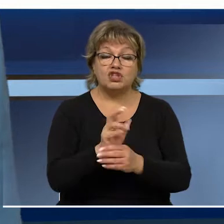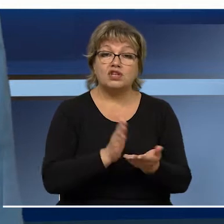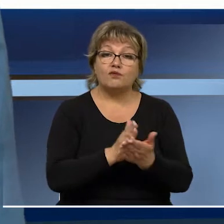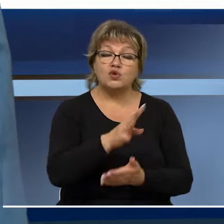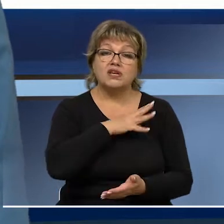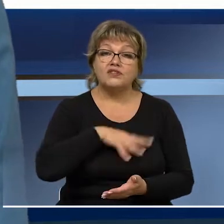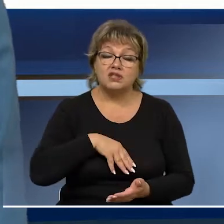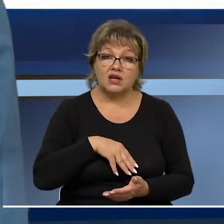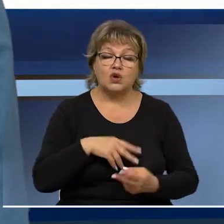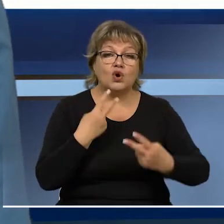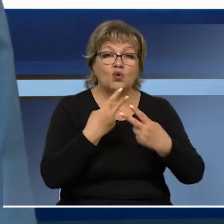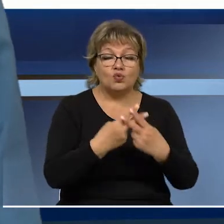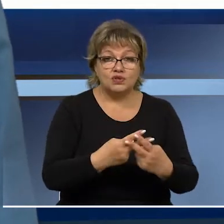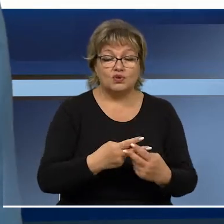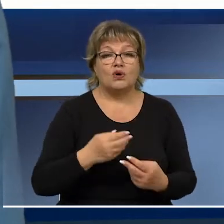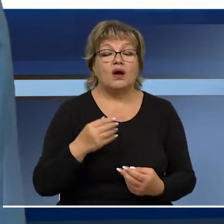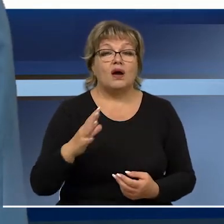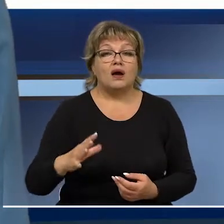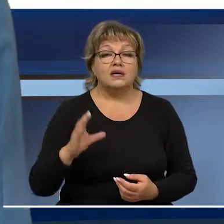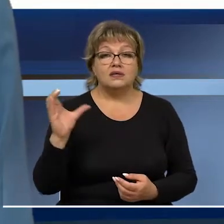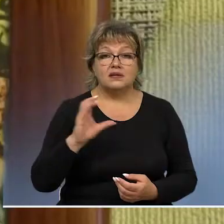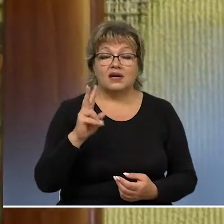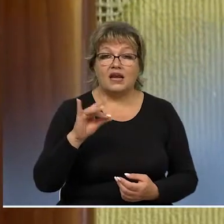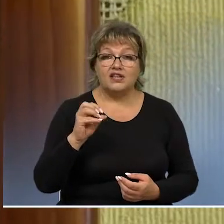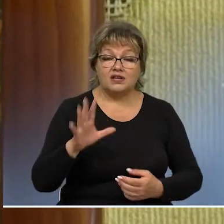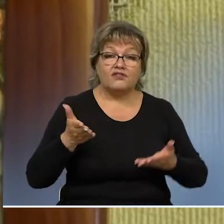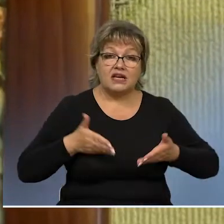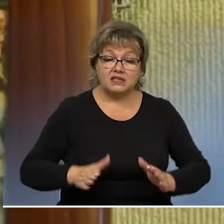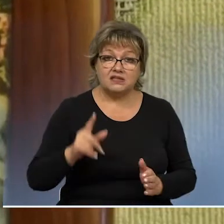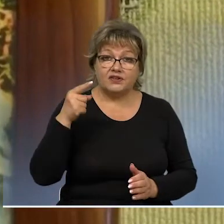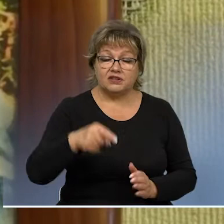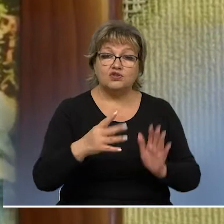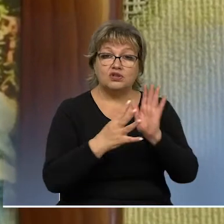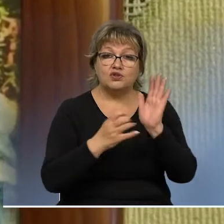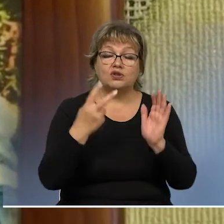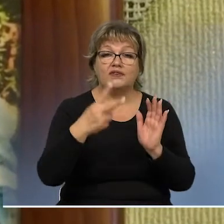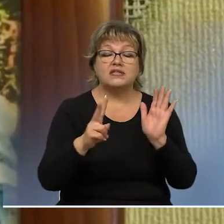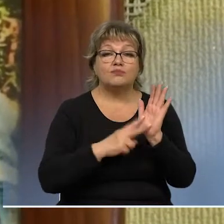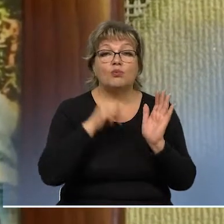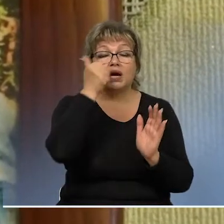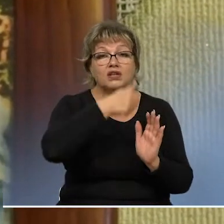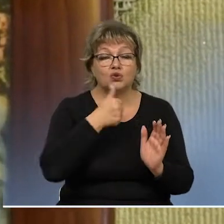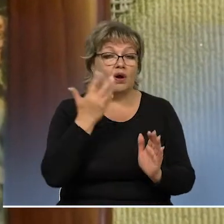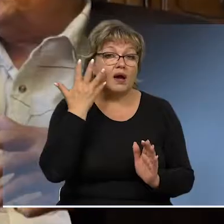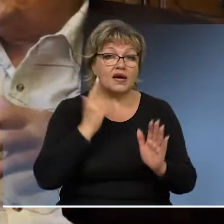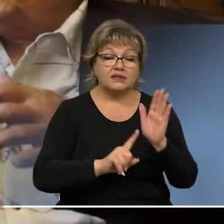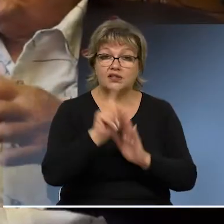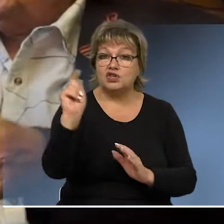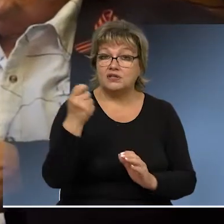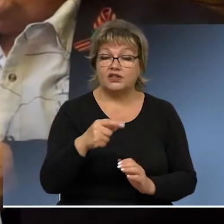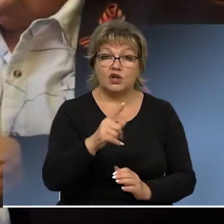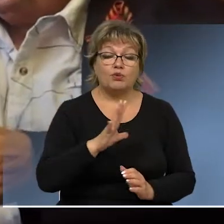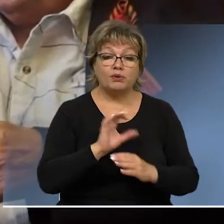думы пришли в гости к ветерану узнику концлагеря сергун иван калинкович родился вода 1927 году